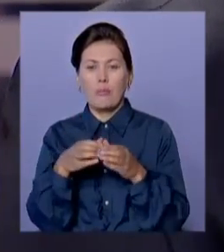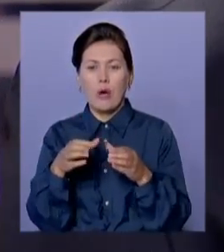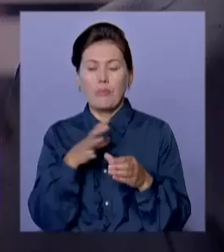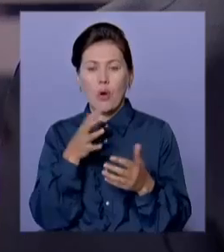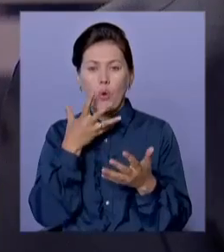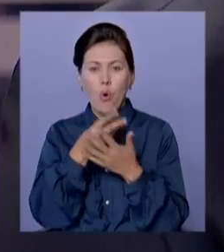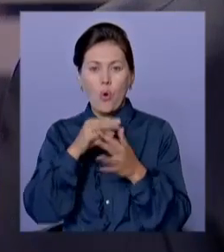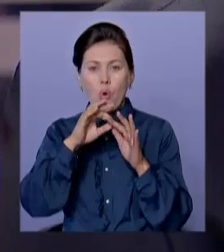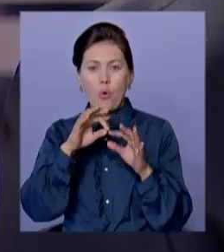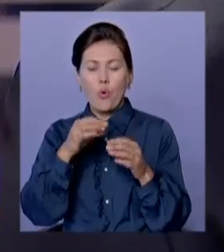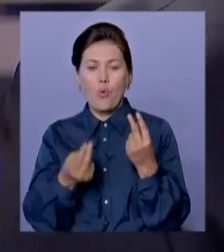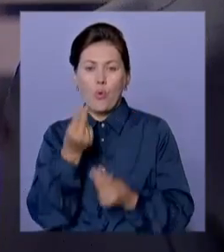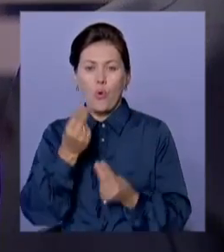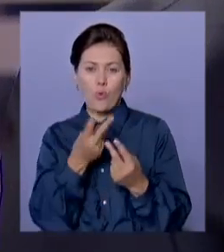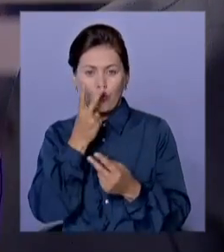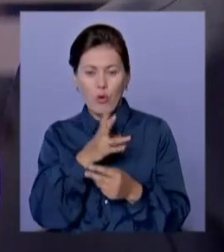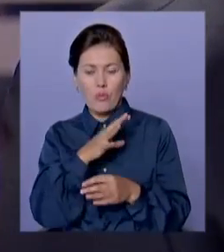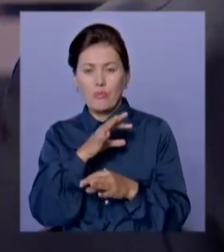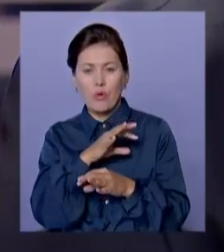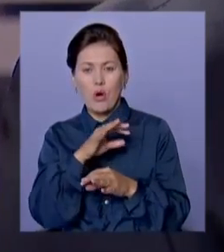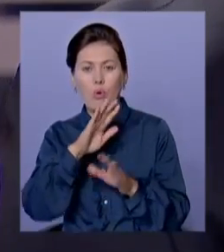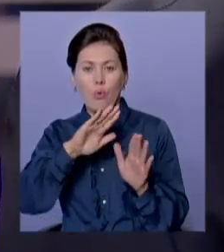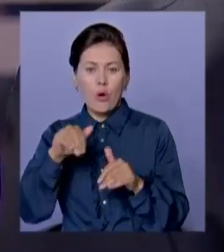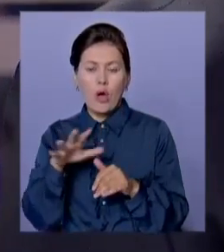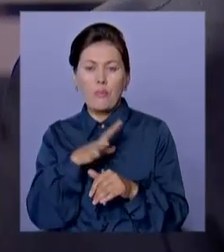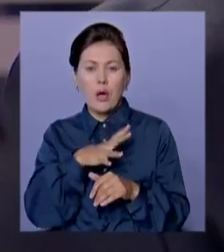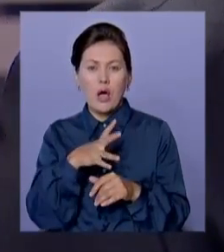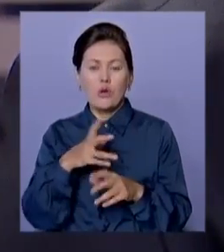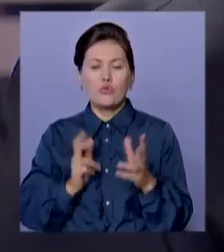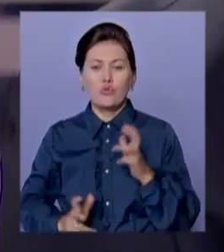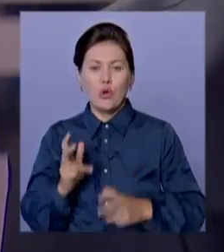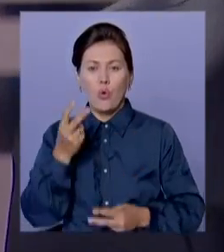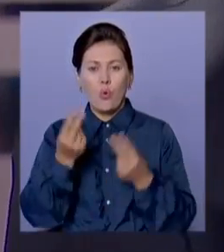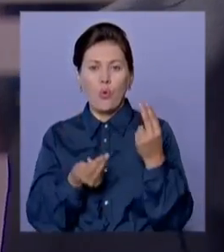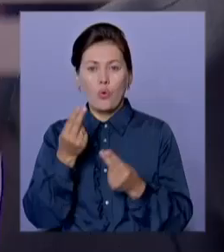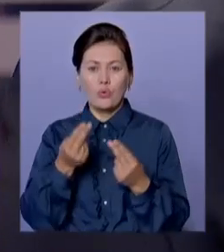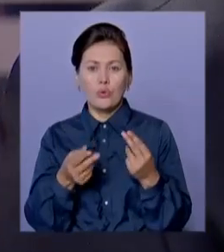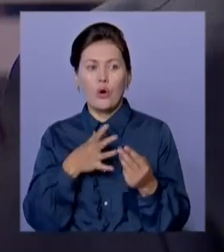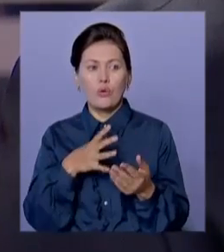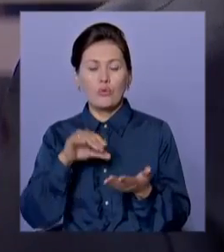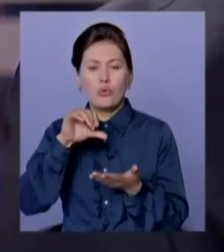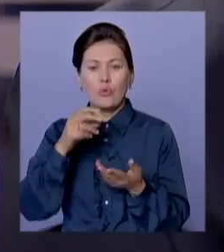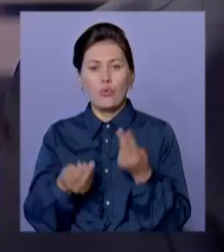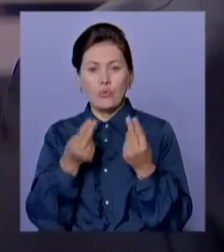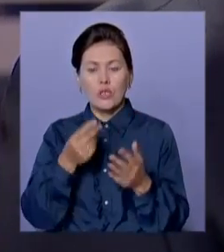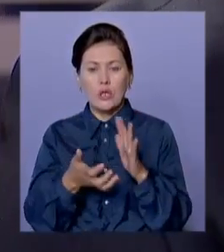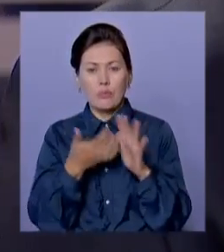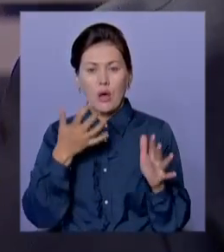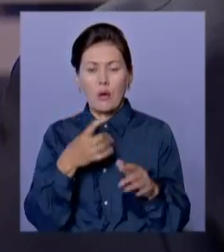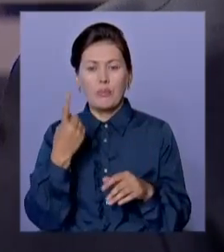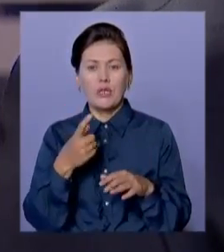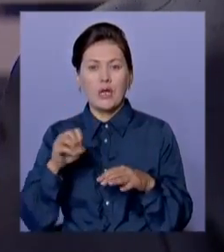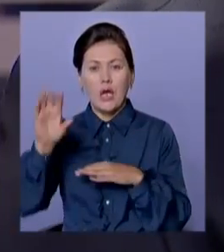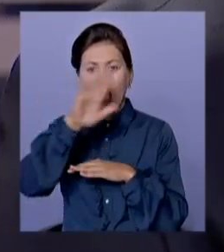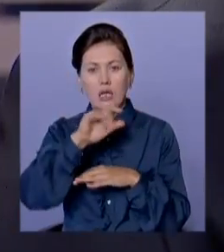өз өнерімізді көрсеткен болатынбыз. Содан кейін бізді осы студенттік ойындарға ойнайсыңдар деп, ең бірінші